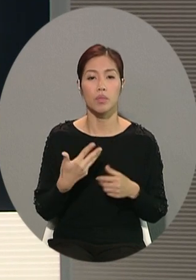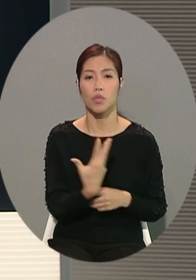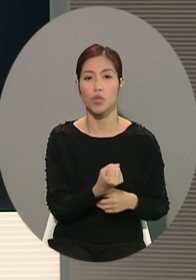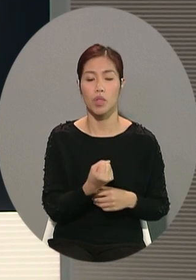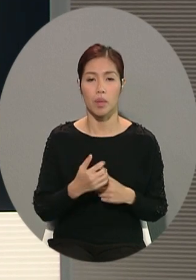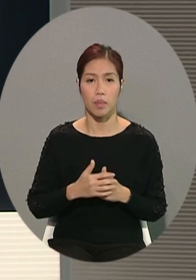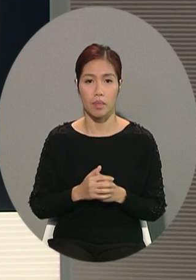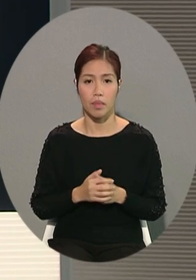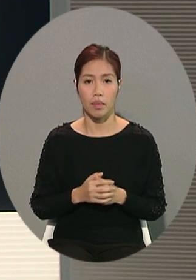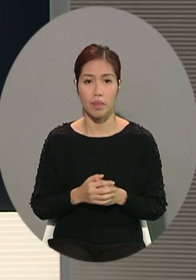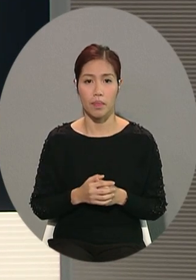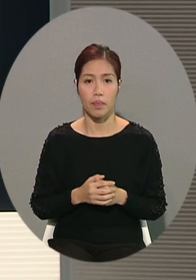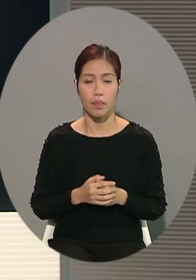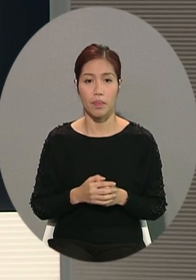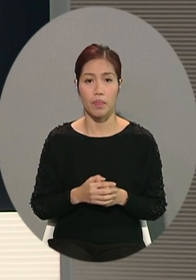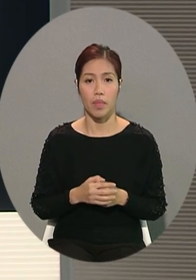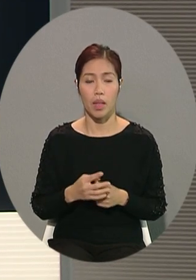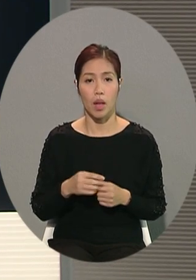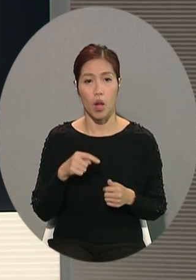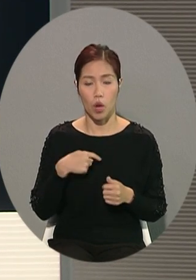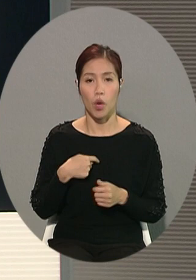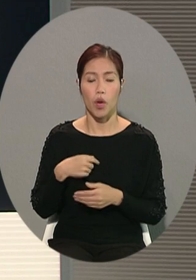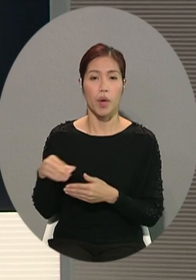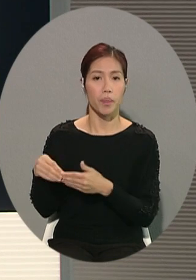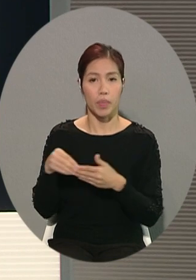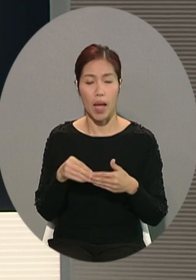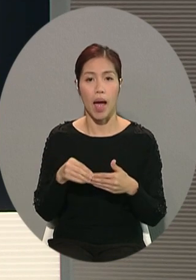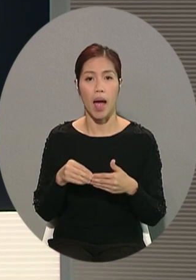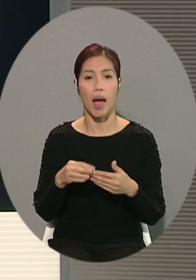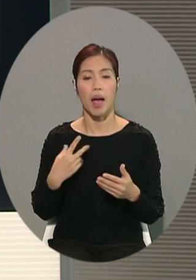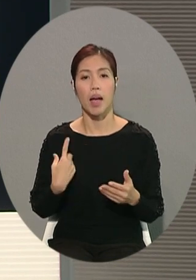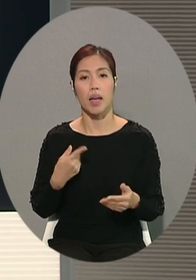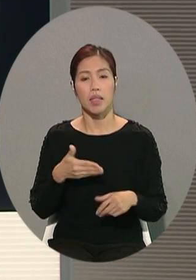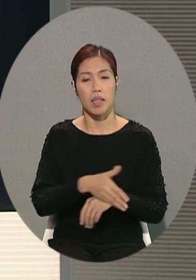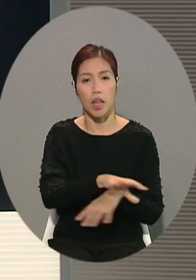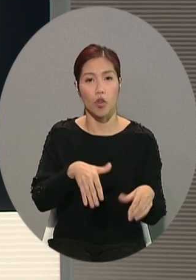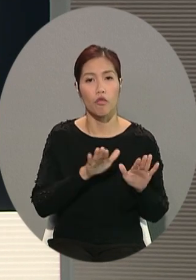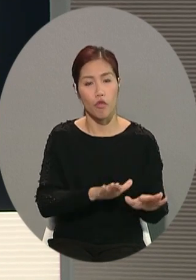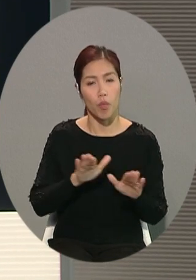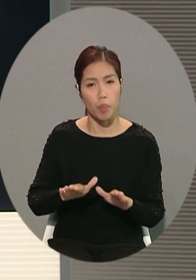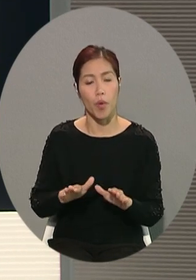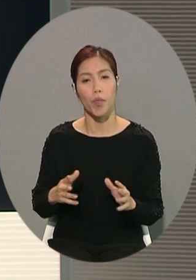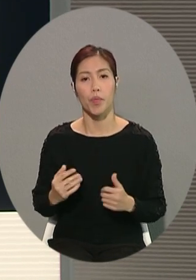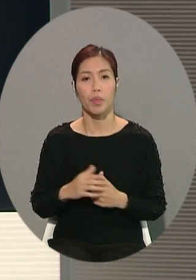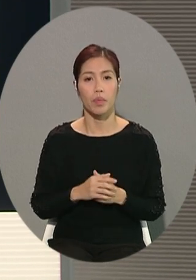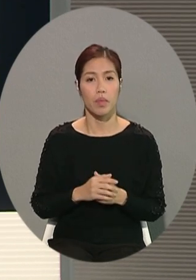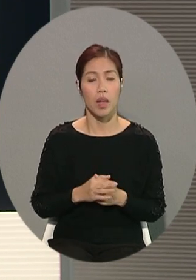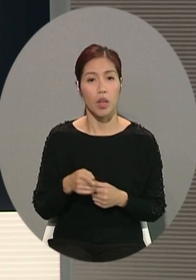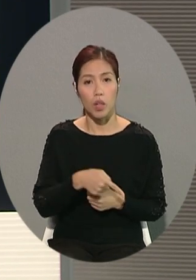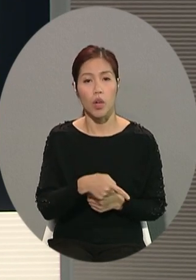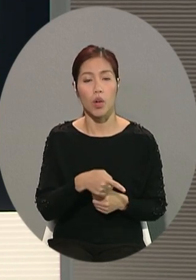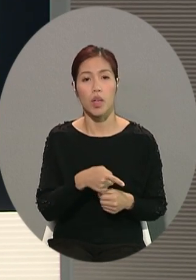咧係佢係帶我入去咧係做社區服務嘅。佢哋離開民主黨嘅時候咧。其實就建立一個叫新思